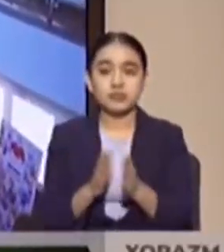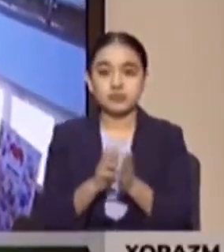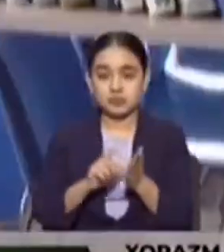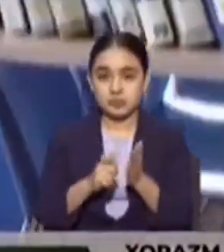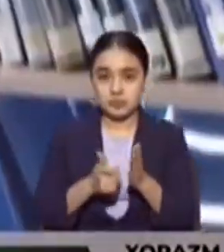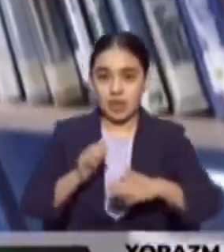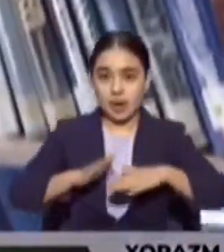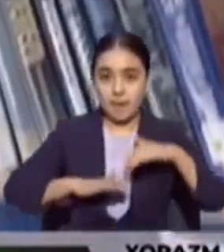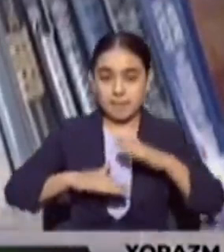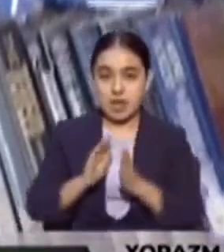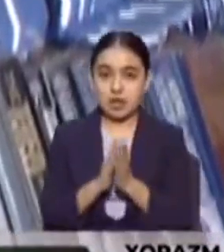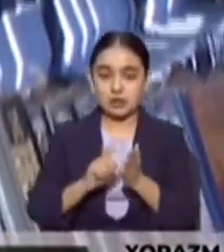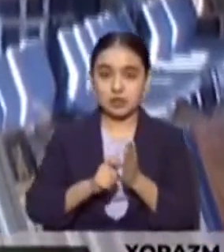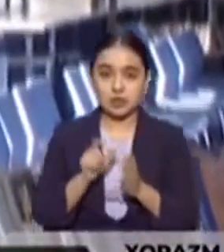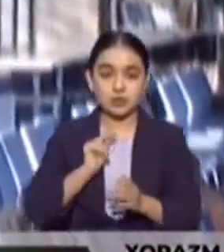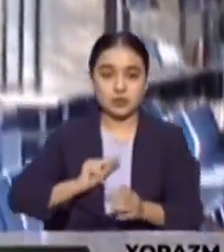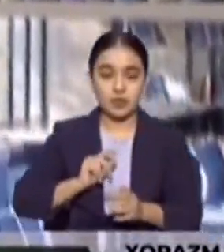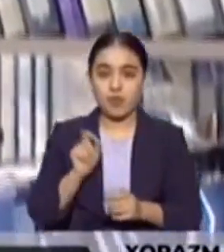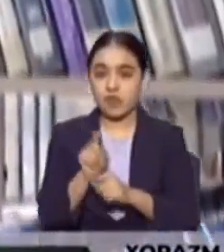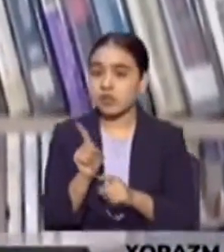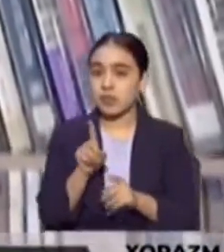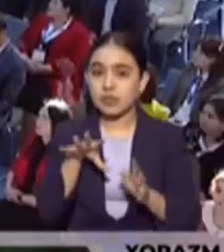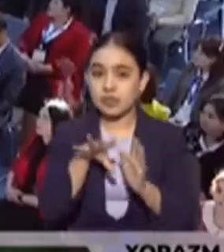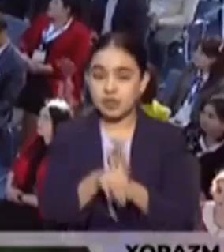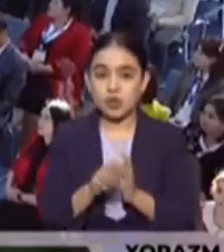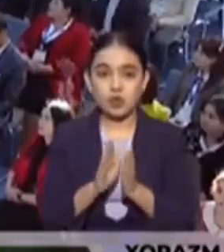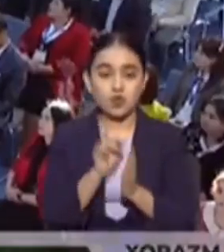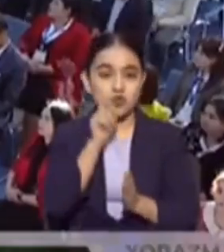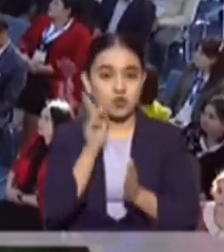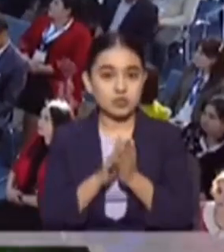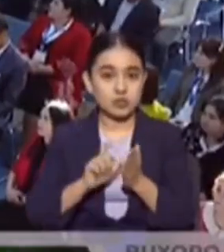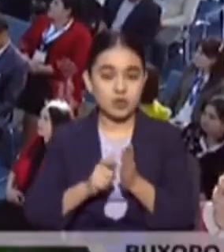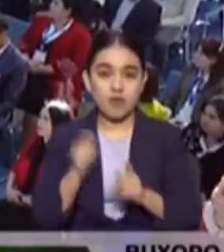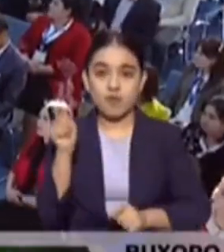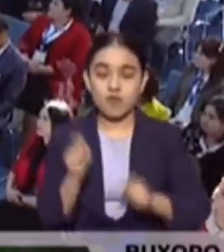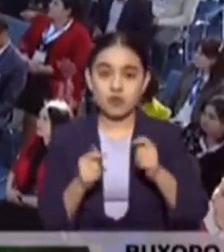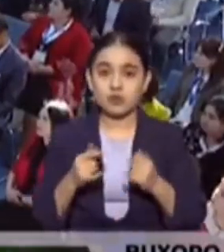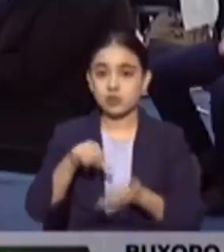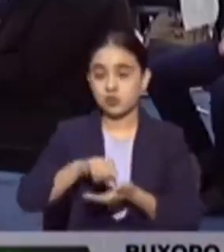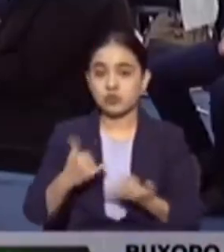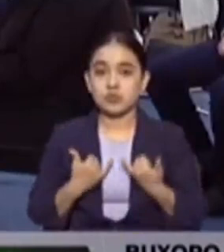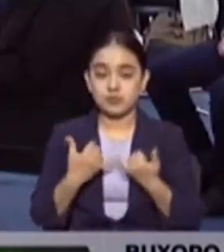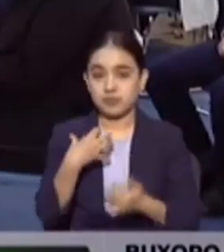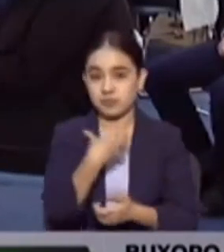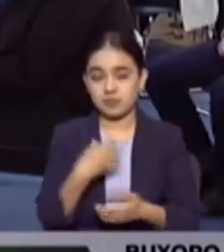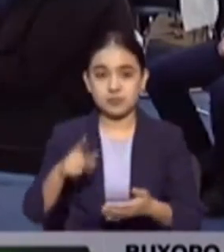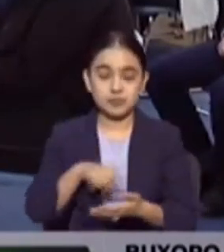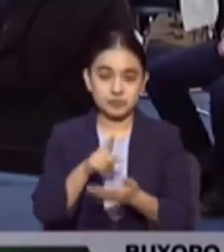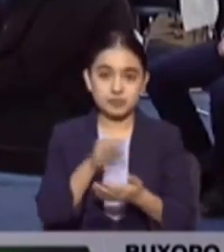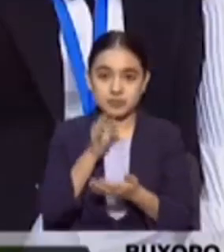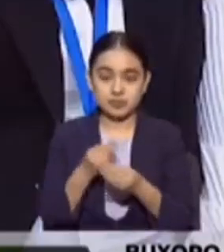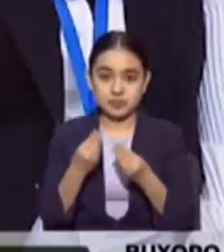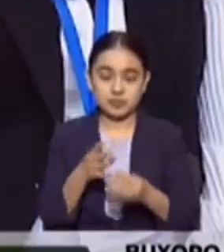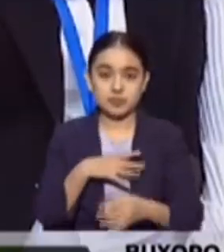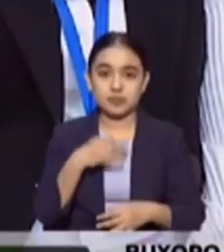Kutubxona amaliyotida kutubxonachining vazifalari nimalardan iborat? Yosh kutubxonachilar forumi ishtirokchilari uchun ana shunday dolzarb savollarga javob